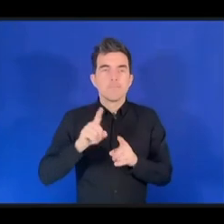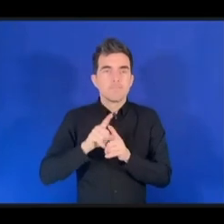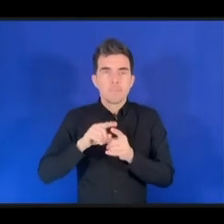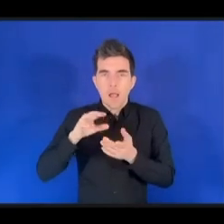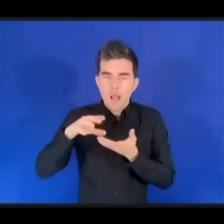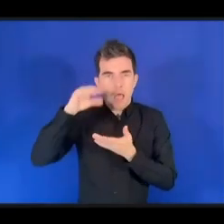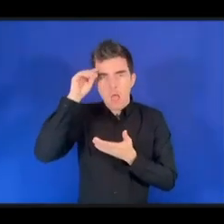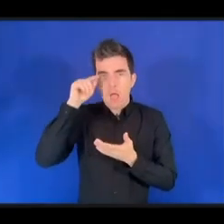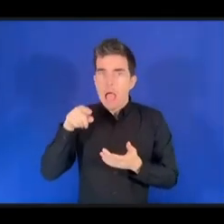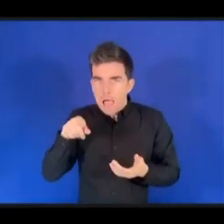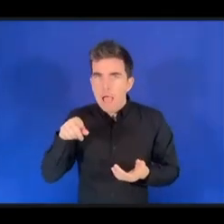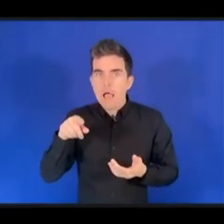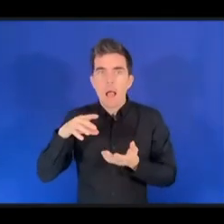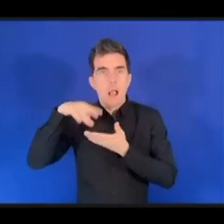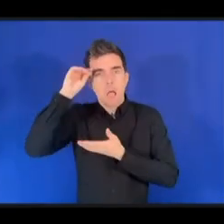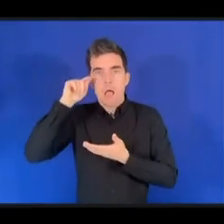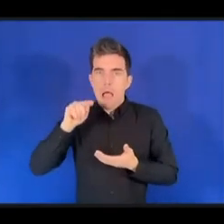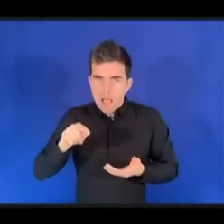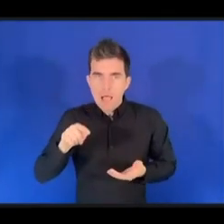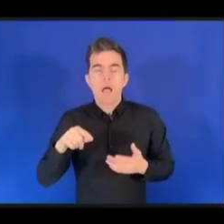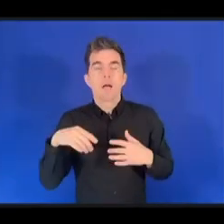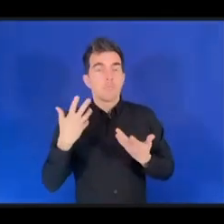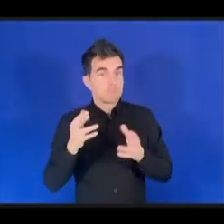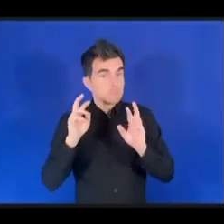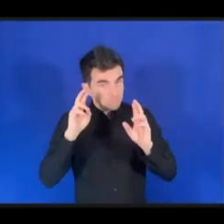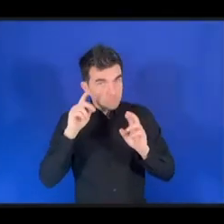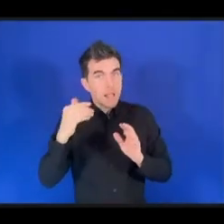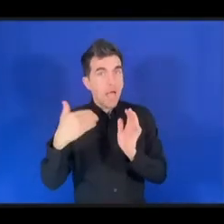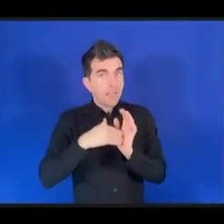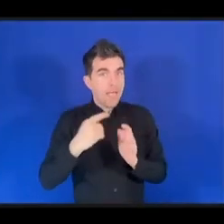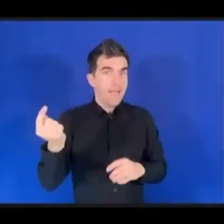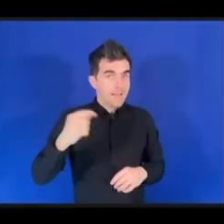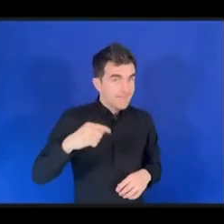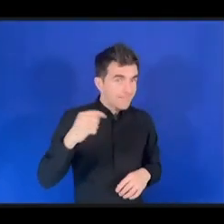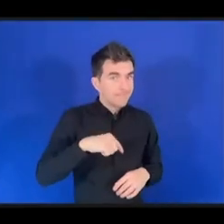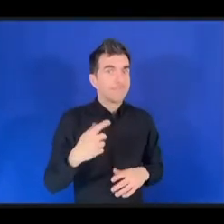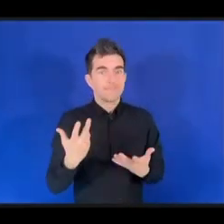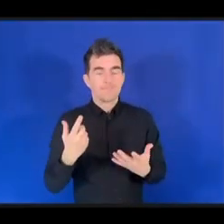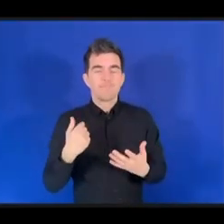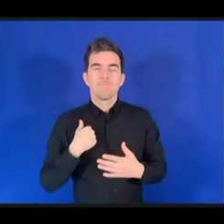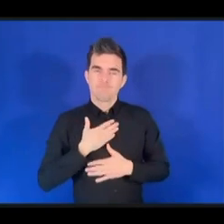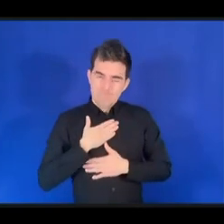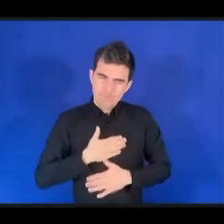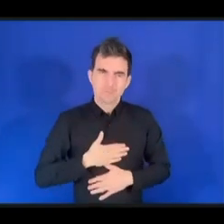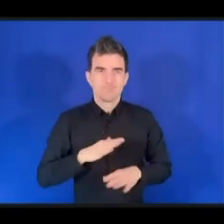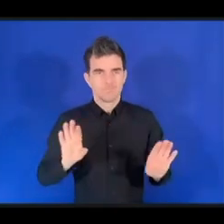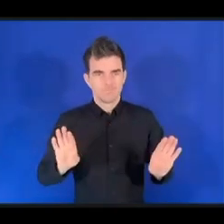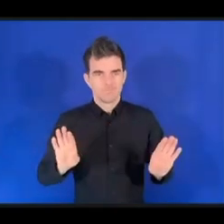の坂をごして挨拶をさせていだきますありがとうございます